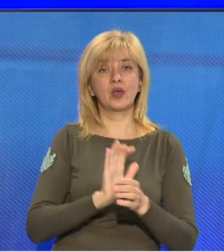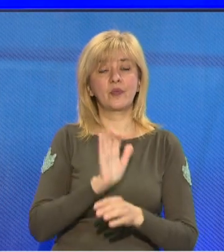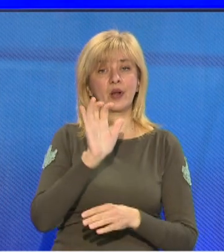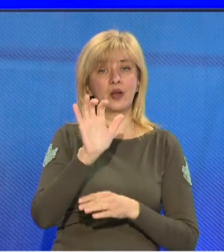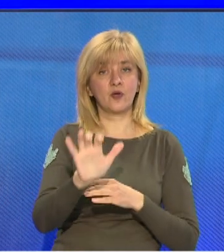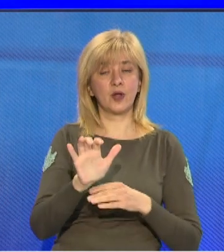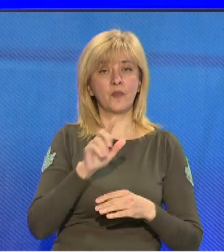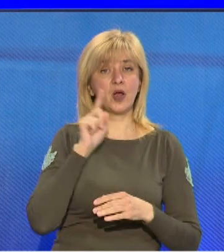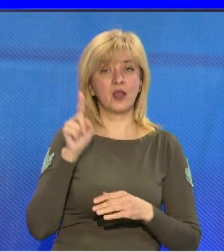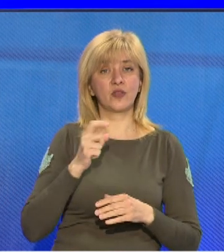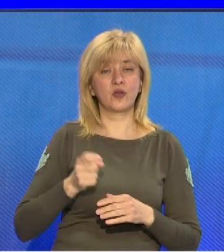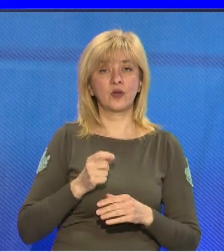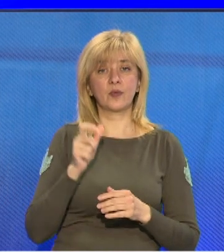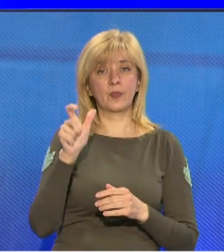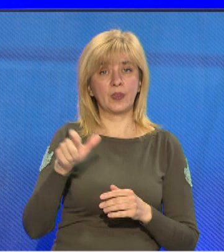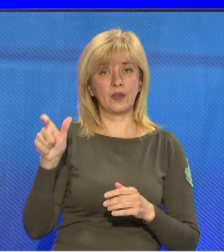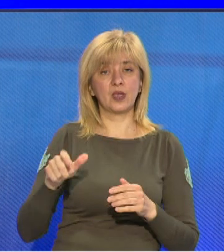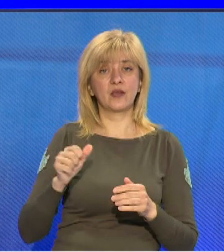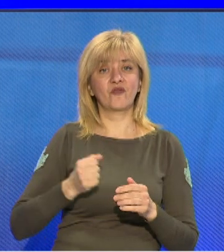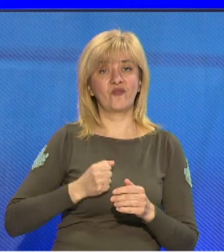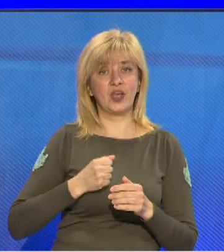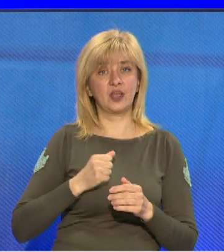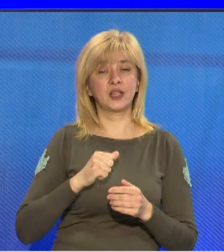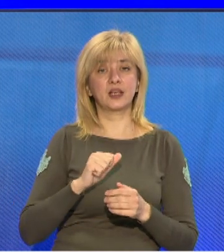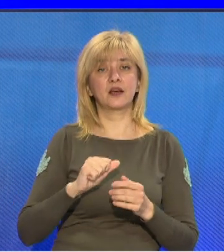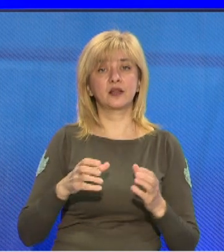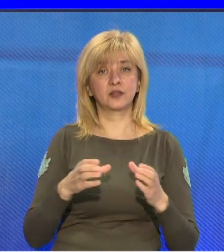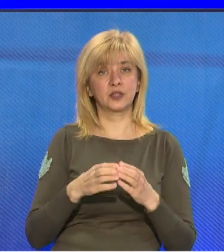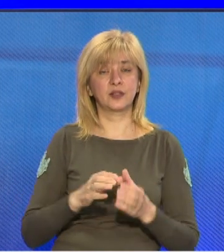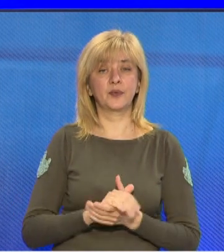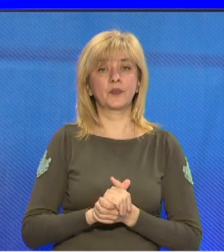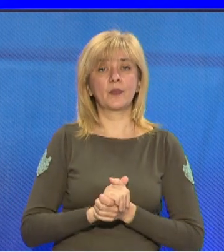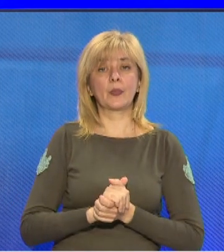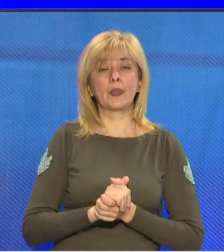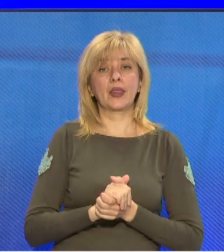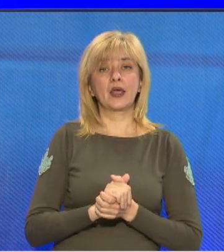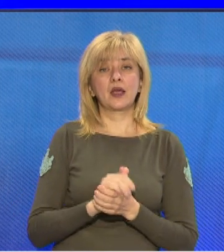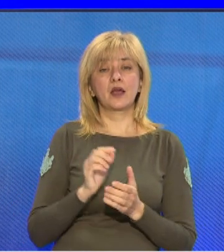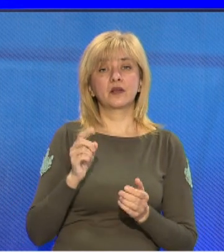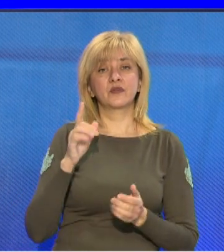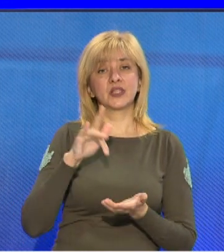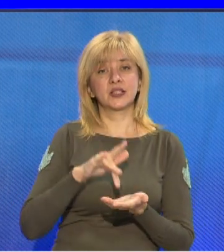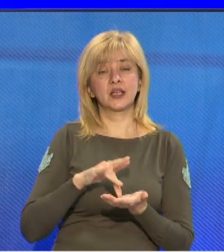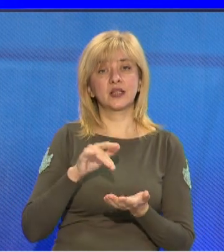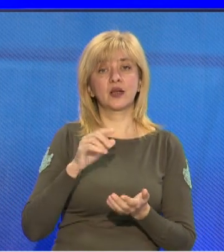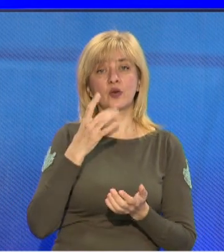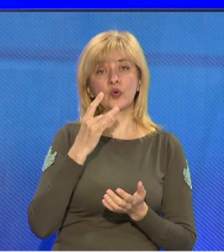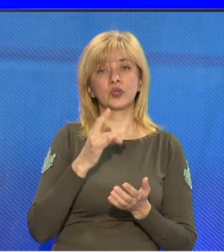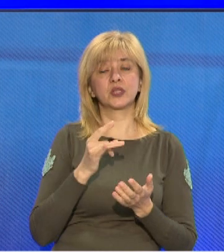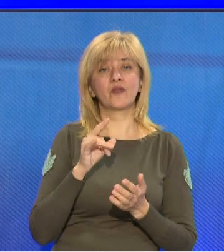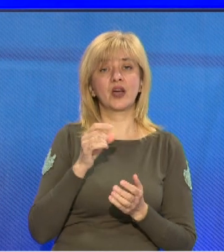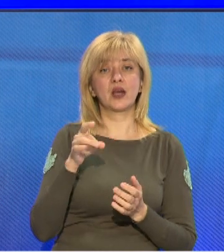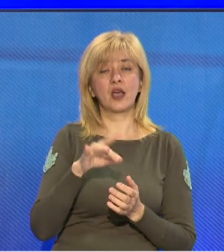молодого поповнення в Узброєні сили Республіки Білорусь. Непосредньо з обласного центру і Гродинського району на термінову службу накіруються